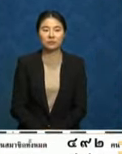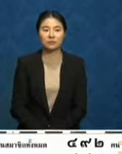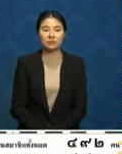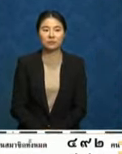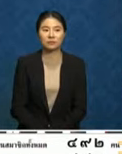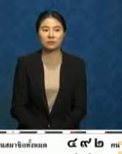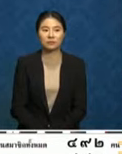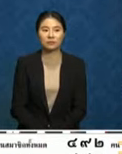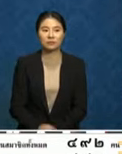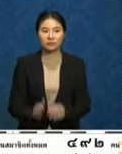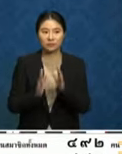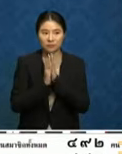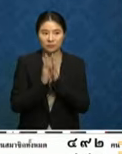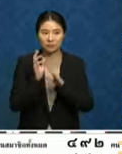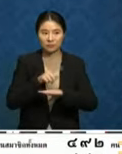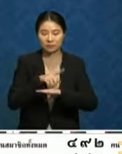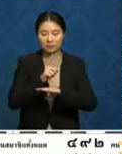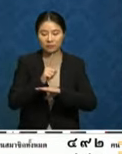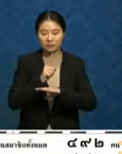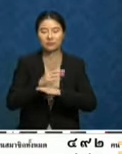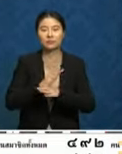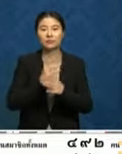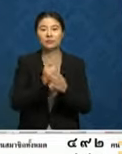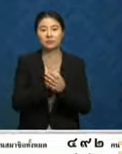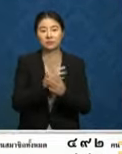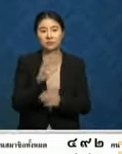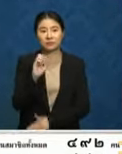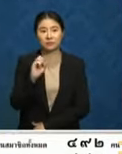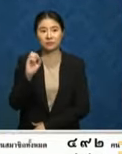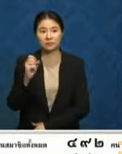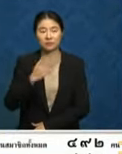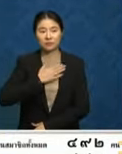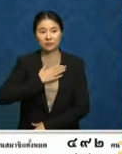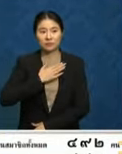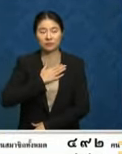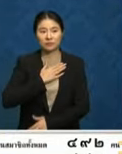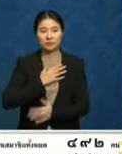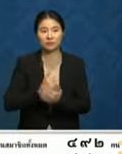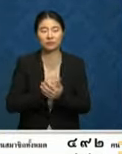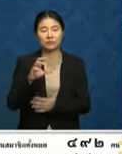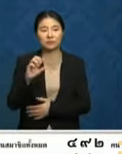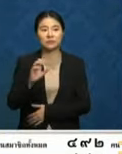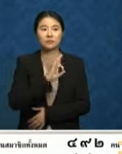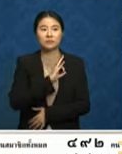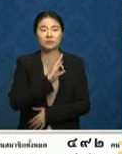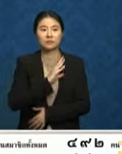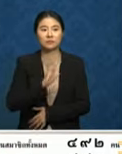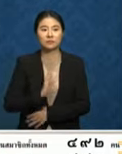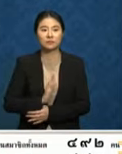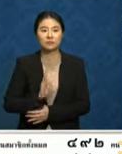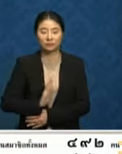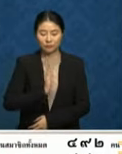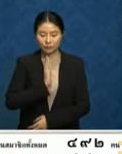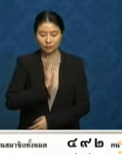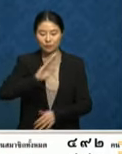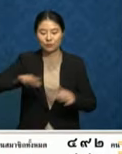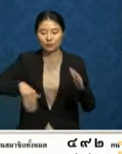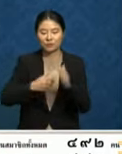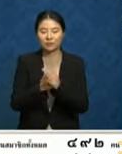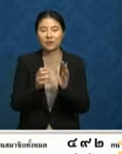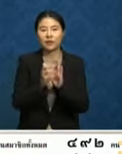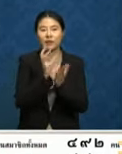กราบเรียนท่านประธานสภาผู้แทนราษฎรที่เคารพและท่านสมาชิกผู้ทรงเกียรติมหาวิทยาลัย